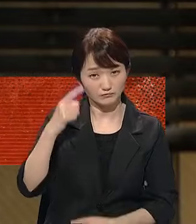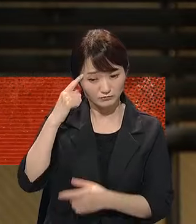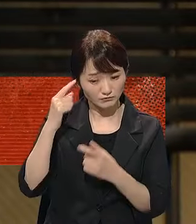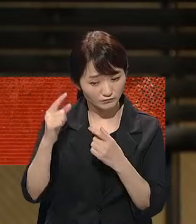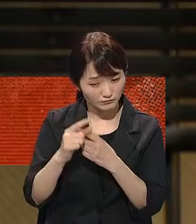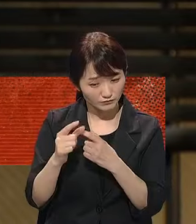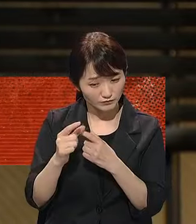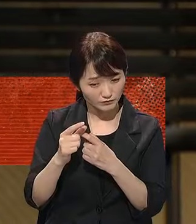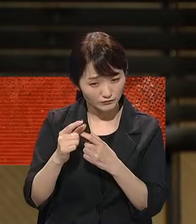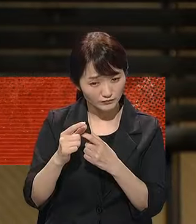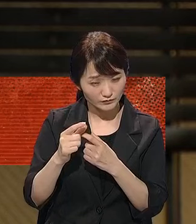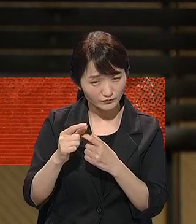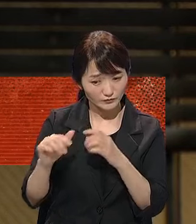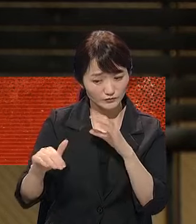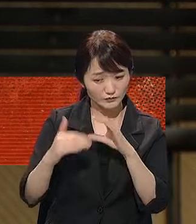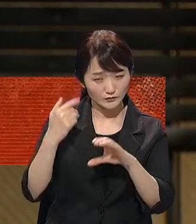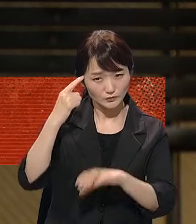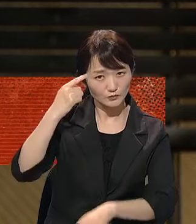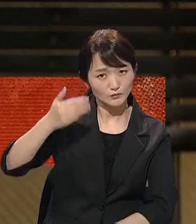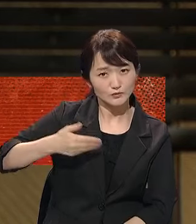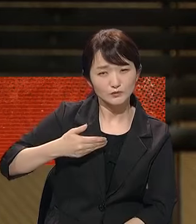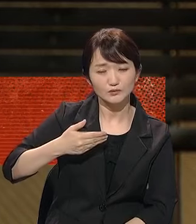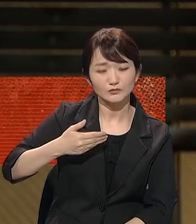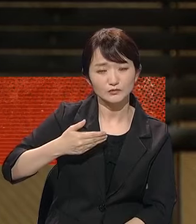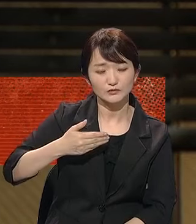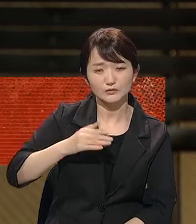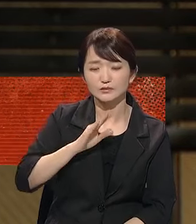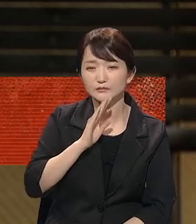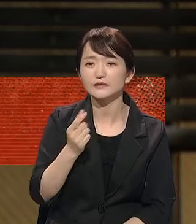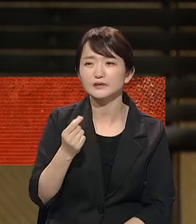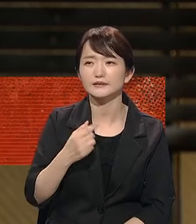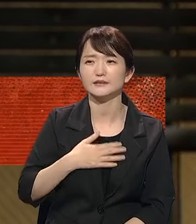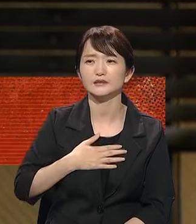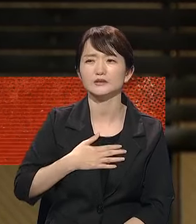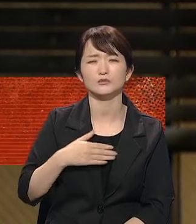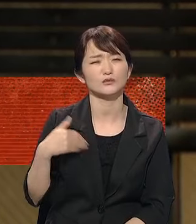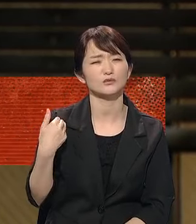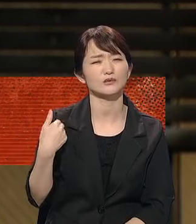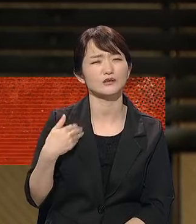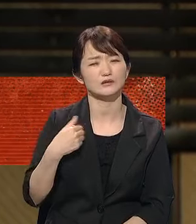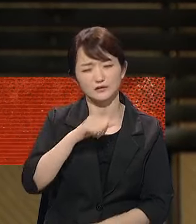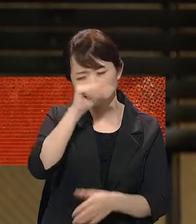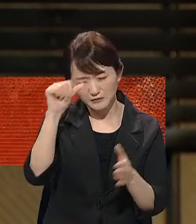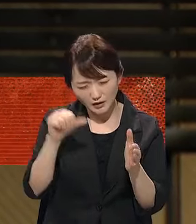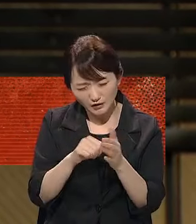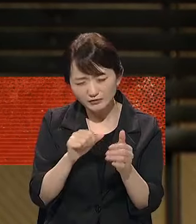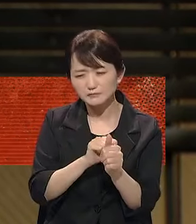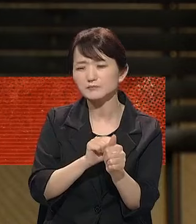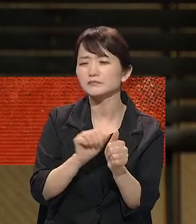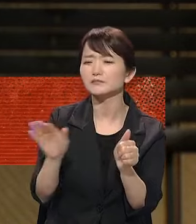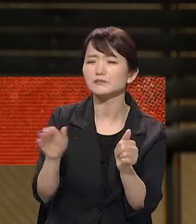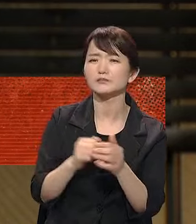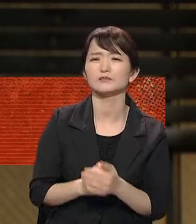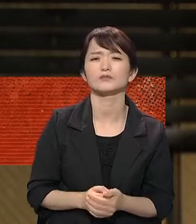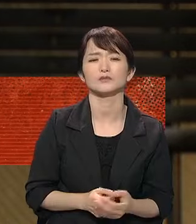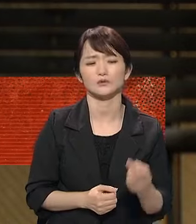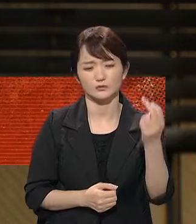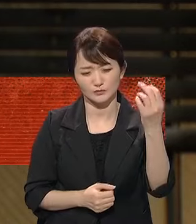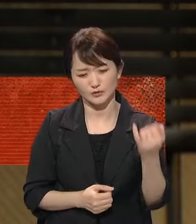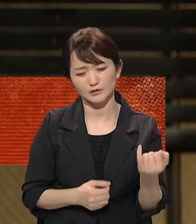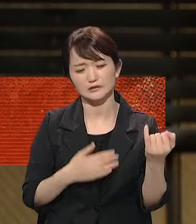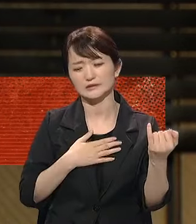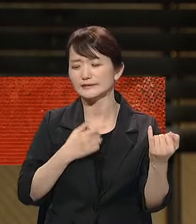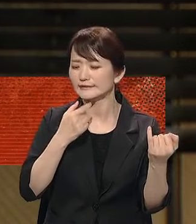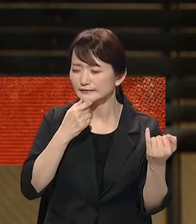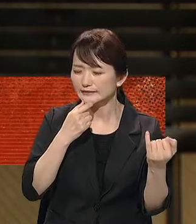물어보는게 맞아요 이거 모르면 계속 평생 아 나는 계속 왕 따고 그 오빠랑 오빠 언니 언니는 나를 계속 싫어할